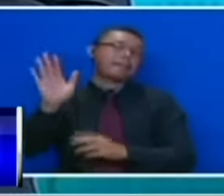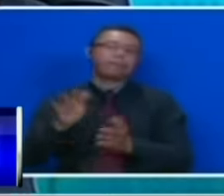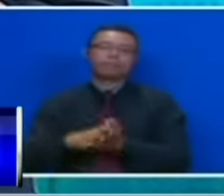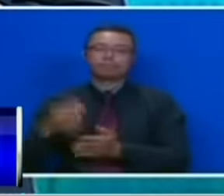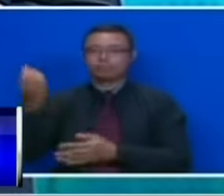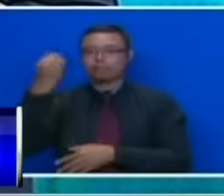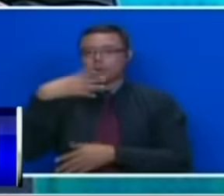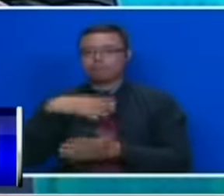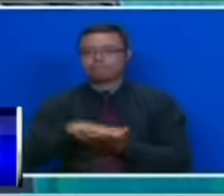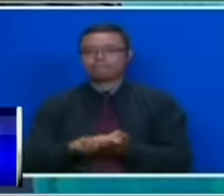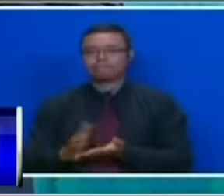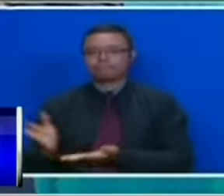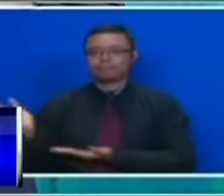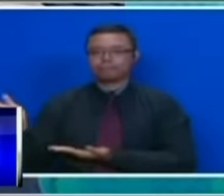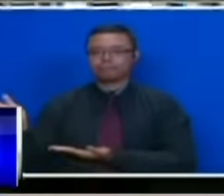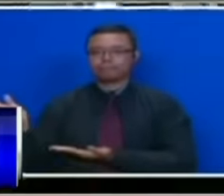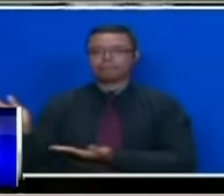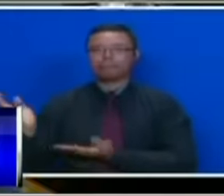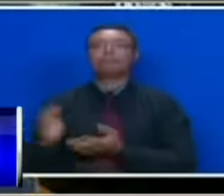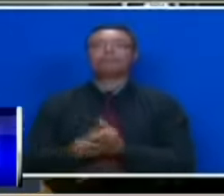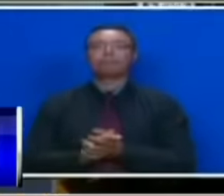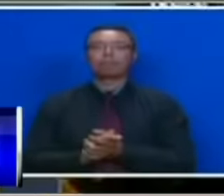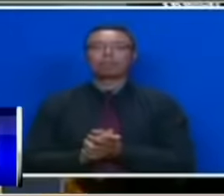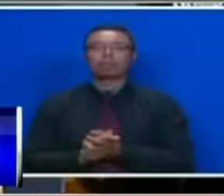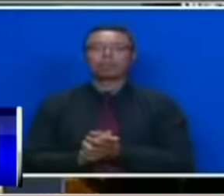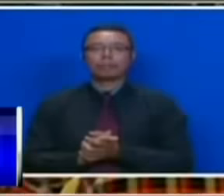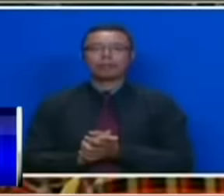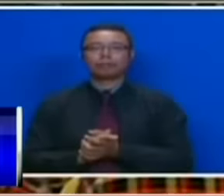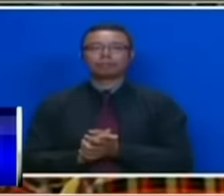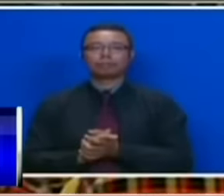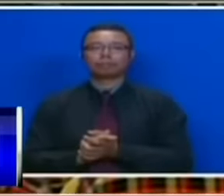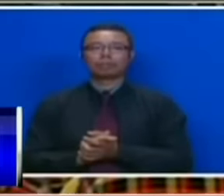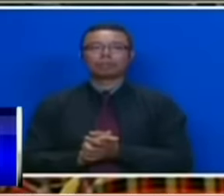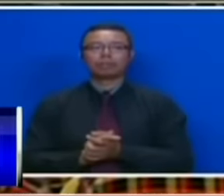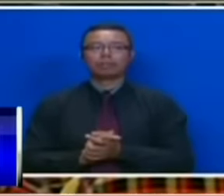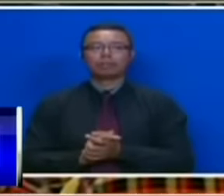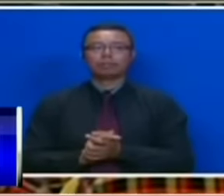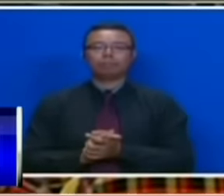waktu 1 menit 30 detik dimulai ketika Anda berbicara. Silakan.